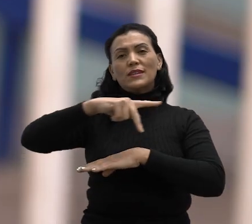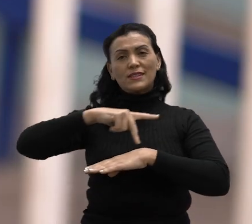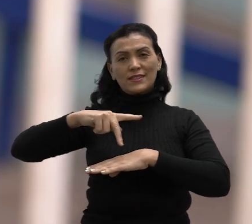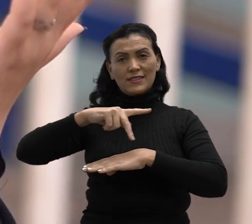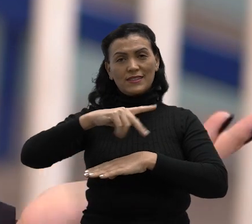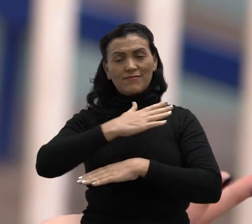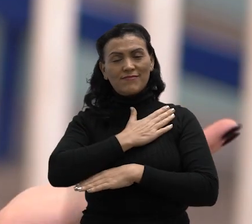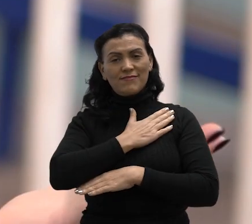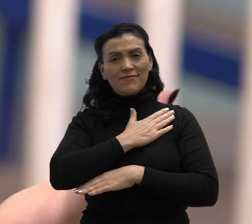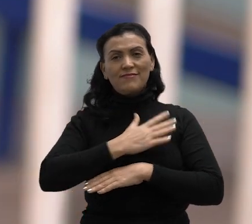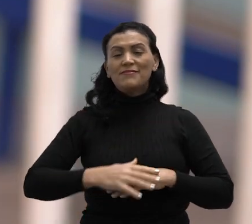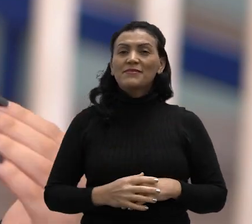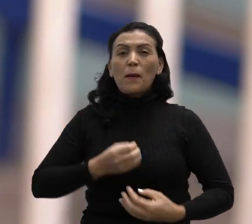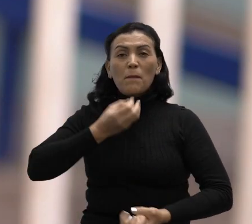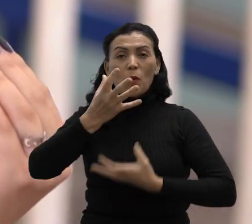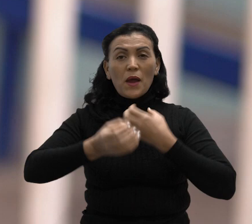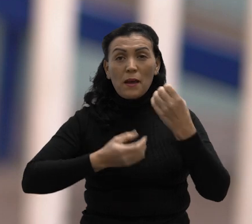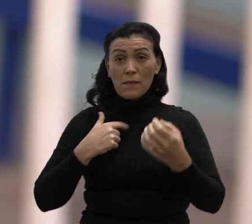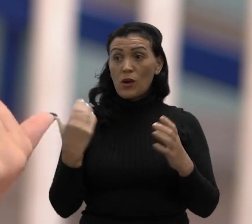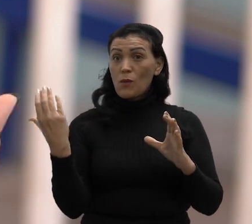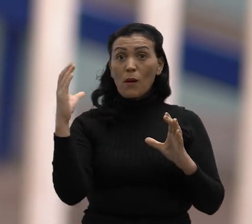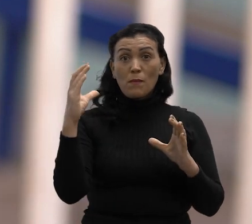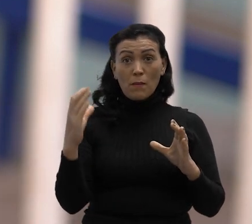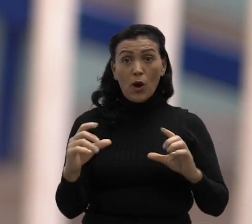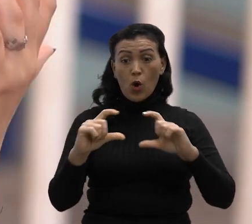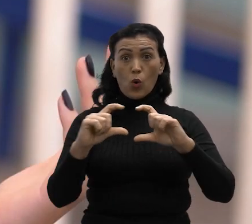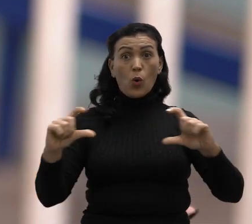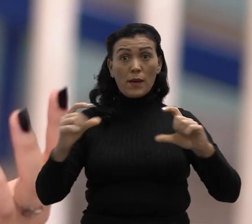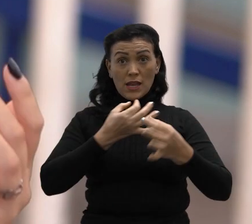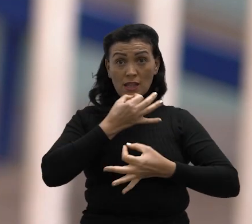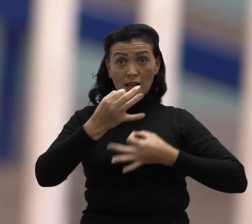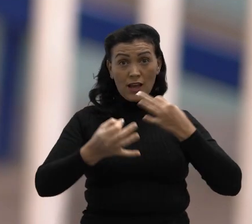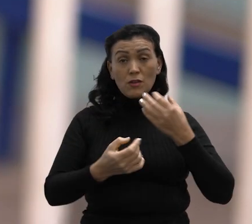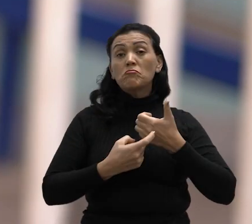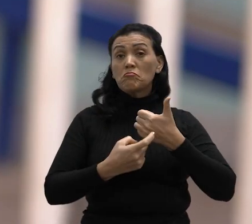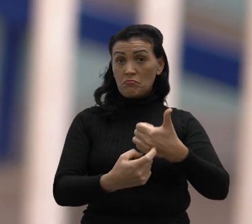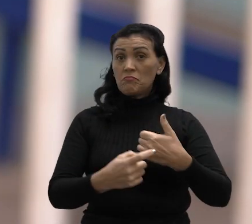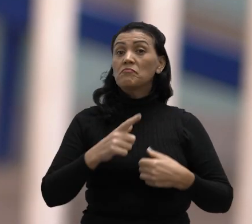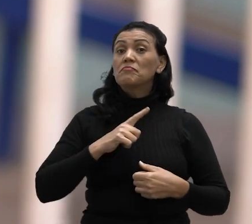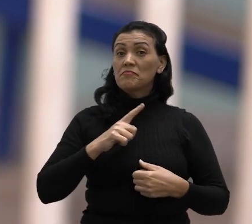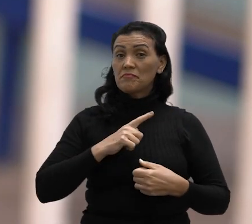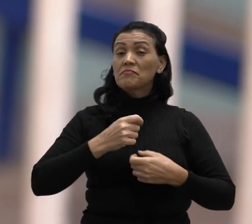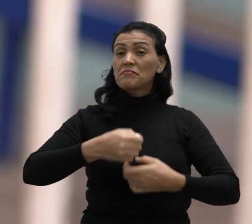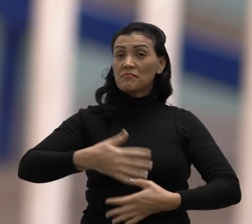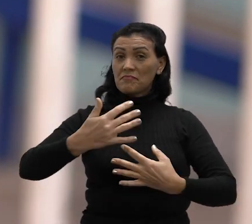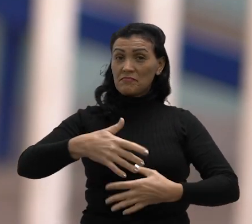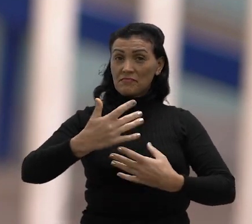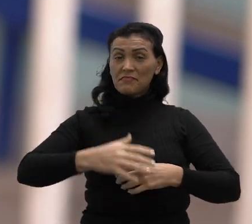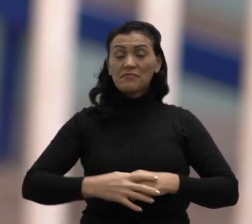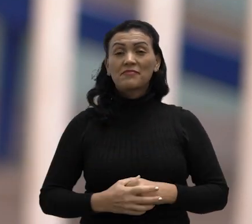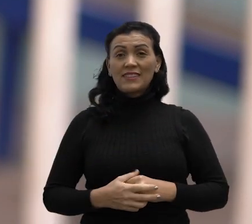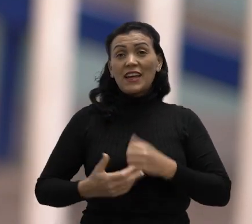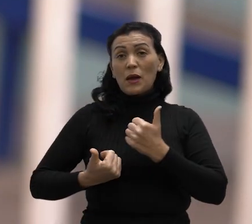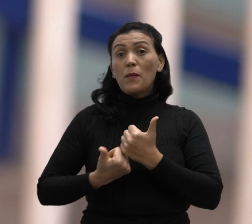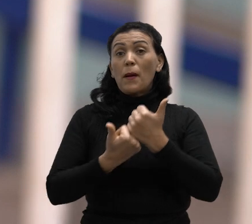قصيدة يعني في تفاعل عليها، بتكون في اشي قبول، فانا من الدعم هذا صرت